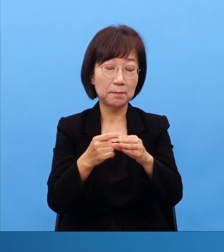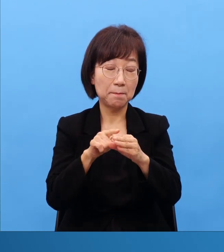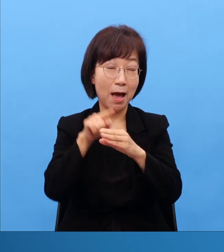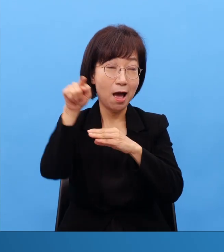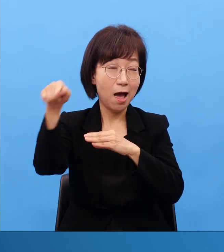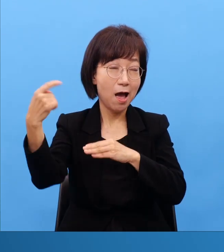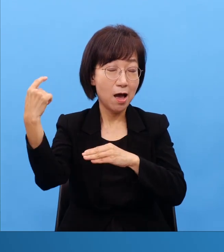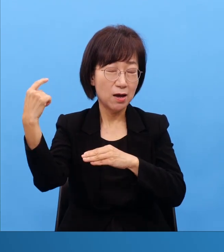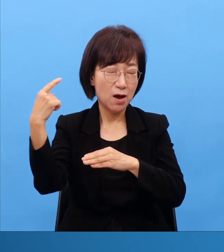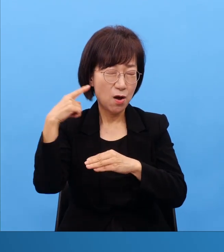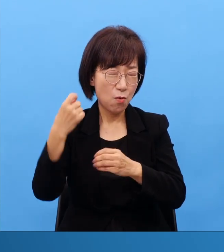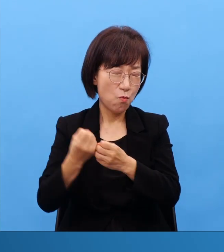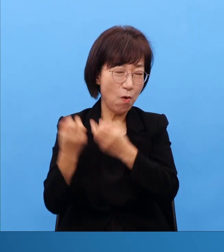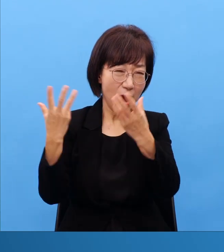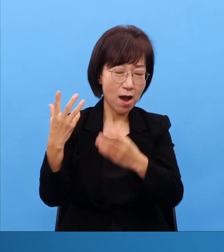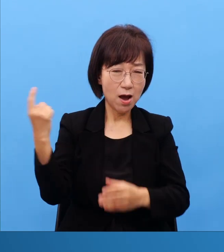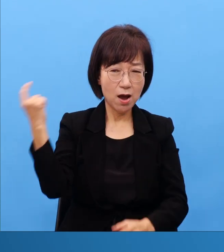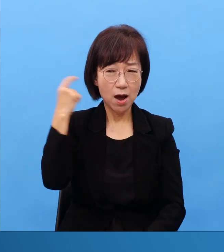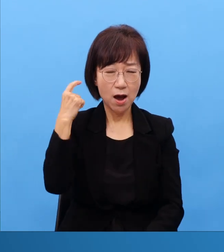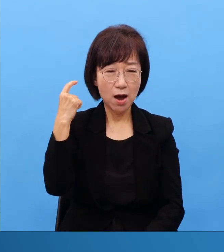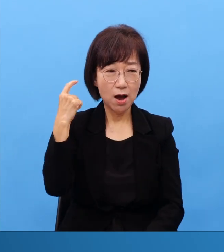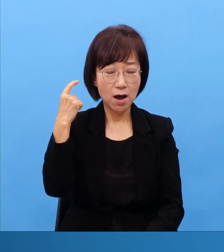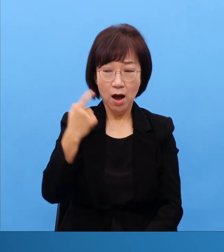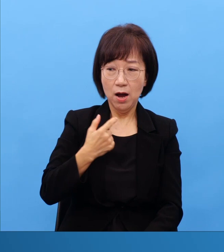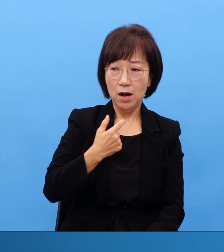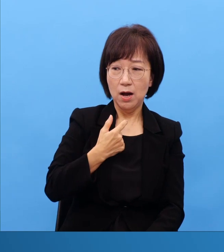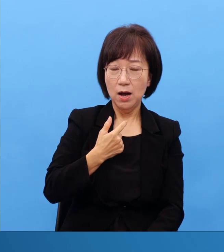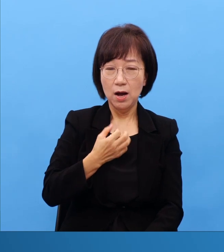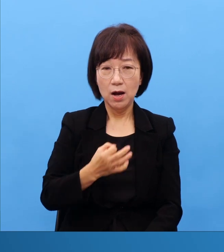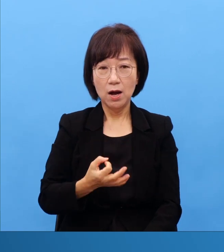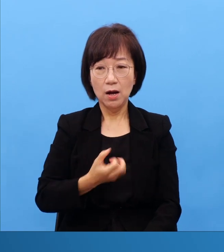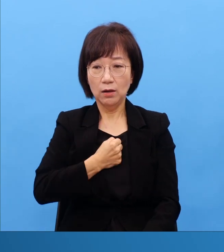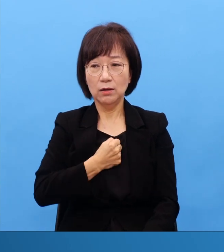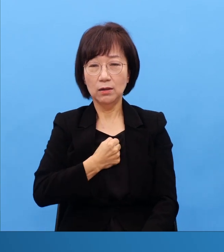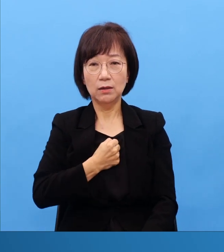when we heard a great explosion outside. 야, 차는 순간에,